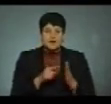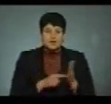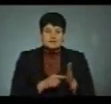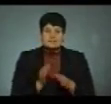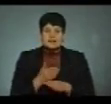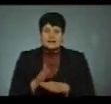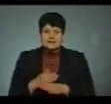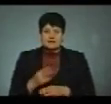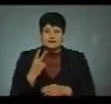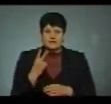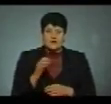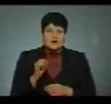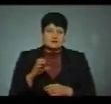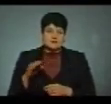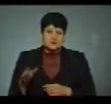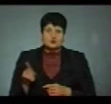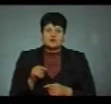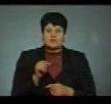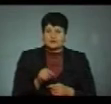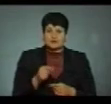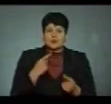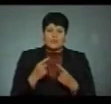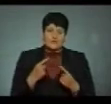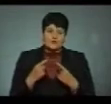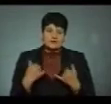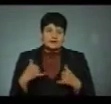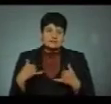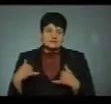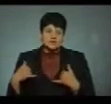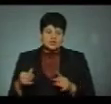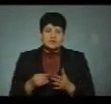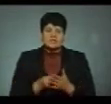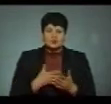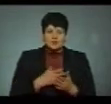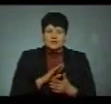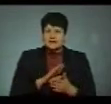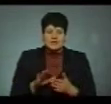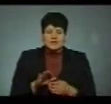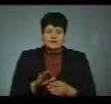розподілилась в двох аспектах, що вони кажуть, що надзвичайно дорогі і